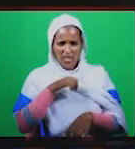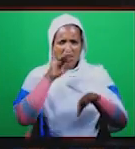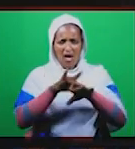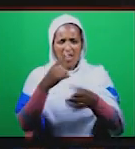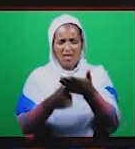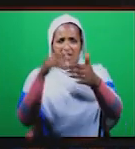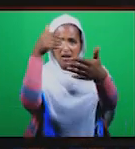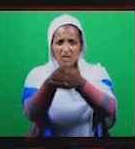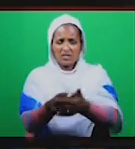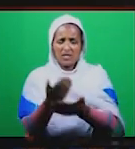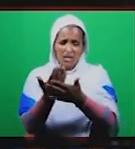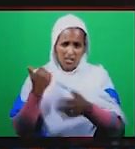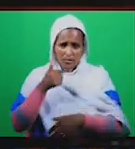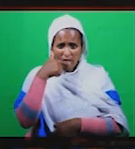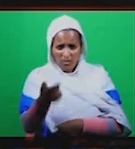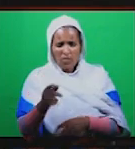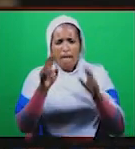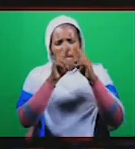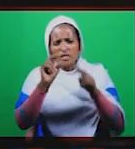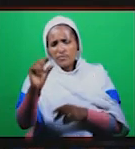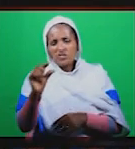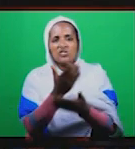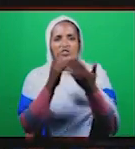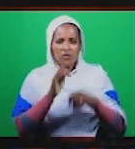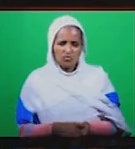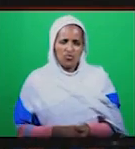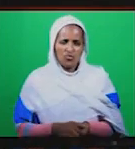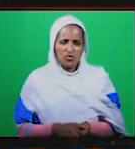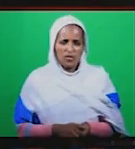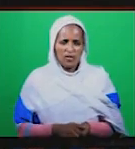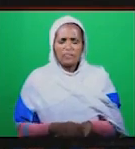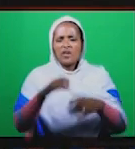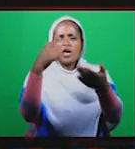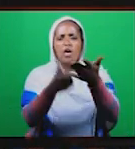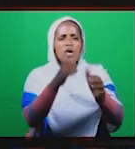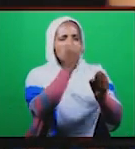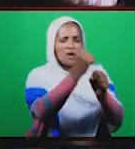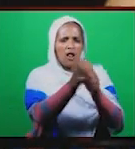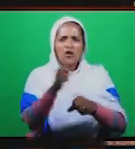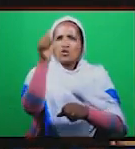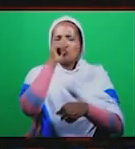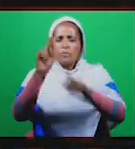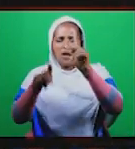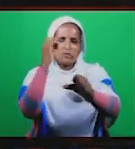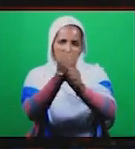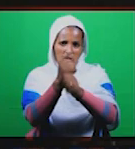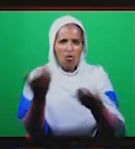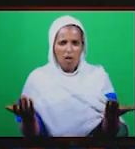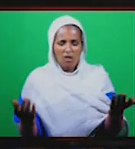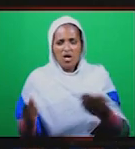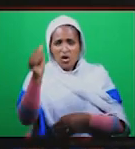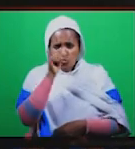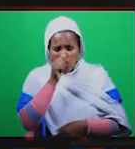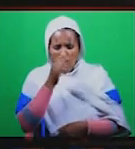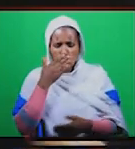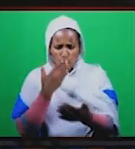ህሊናችን ከተነሳሳ ያኔ የባሰ ውድቀት ነው የሚያመጣው። በእኛ ላይ ይሄ የደረሰው ቅድም እንደተባለው በጣም ትንሽ ነገር